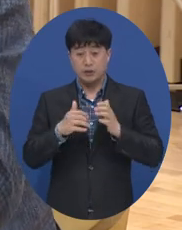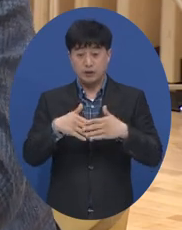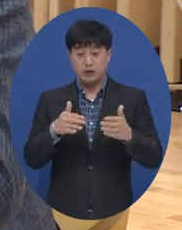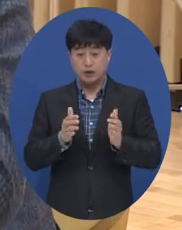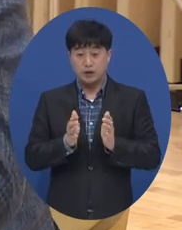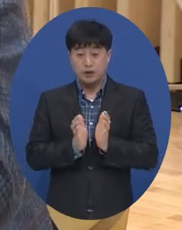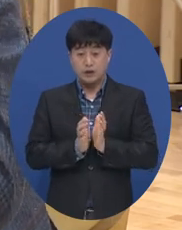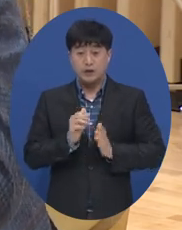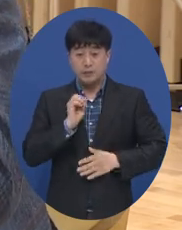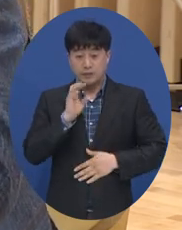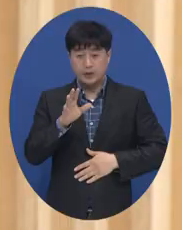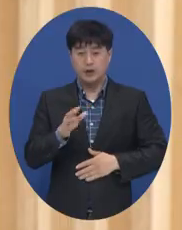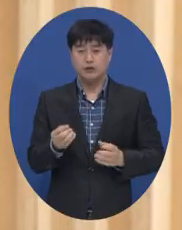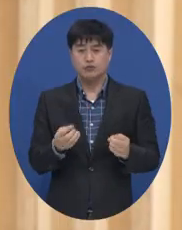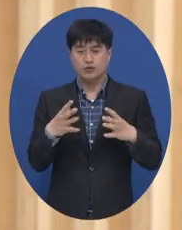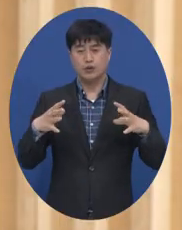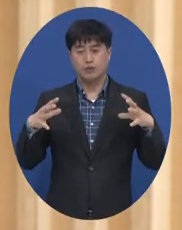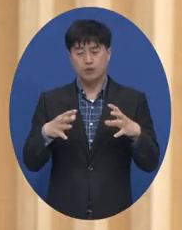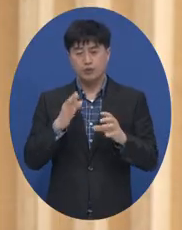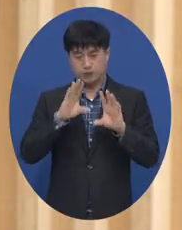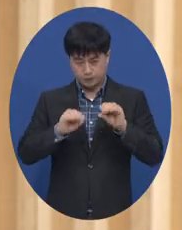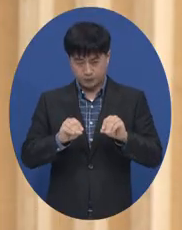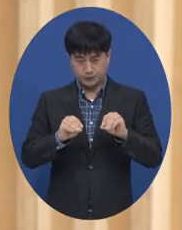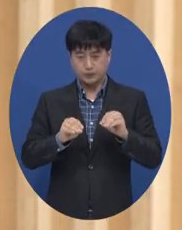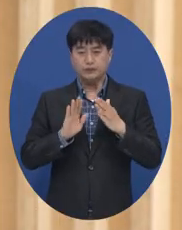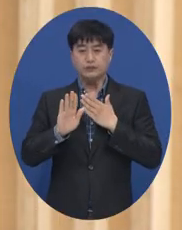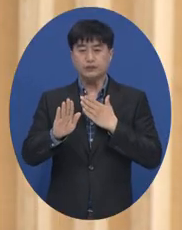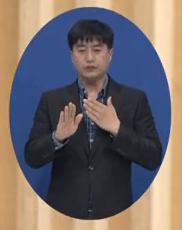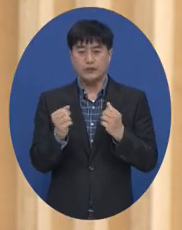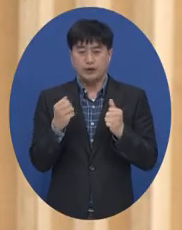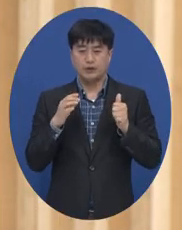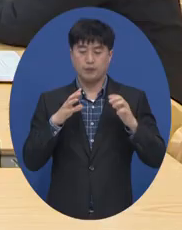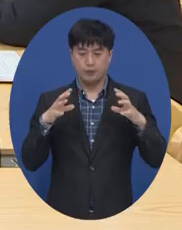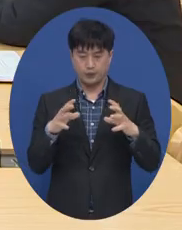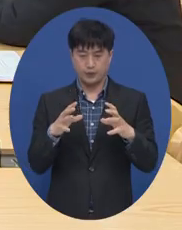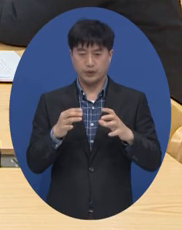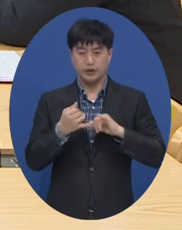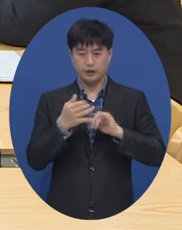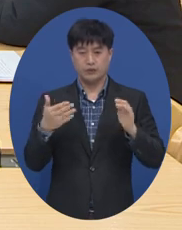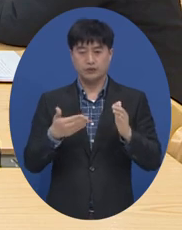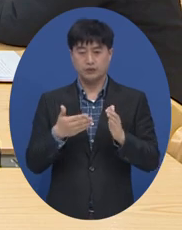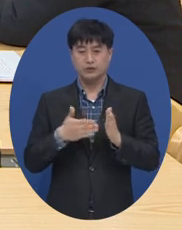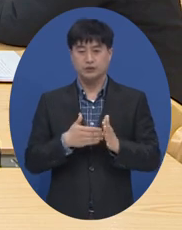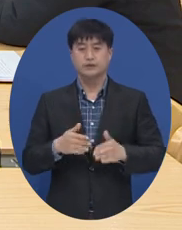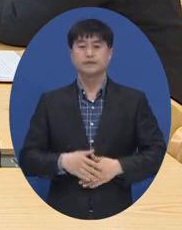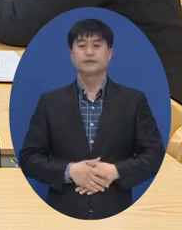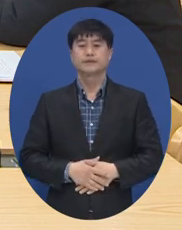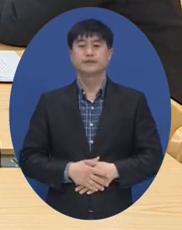대표자들은 행사와 모임 을 중단하고 있으며 앞으로도 협조하겠다 고 약속했습니다